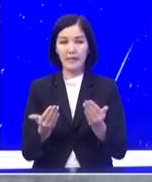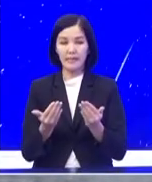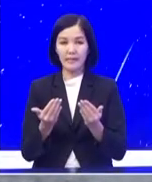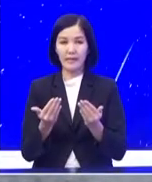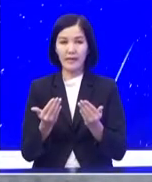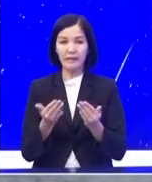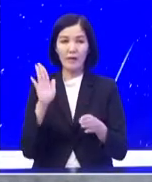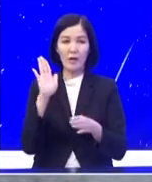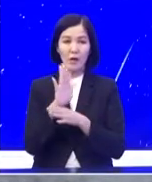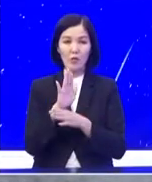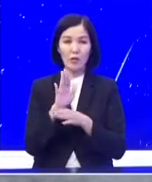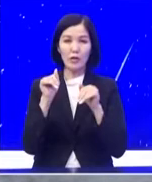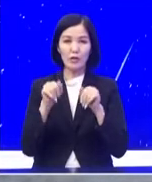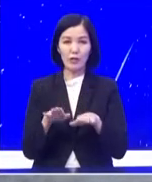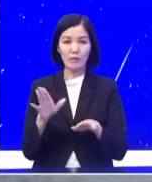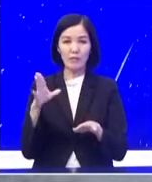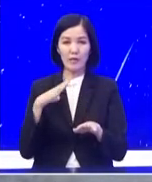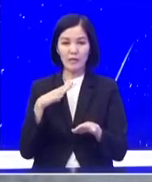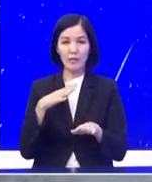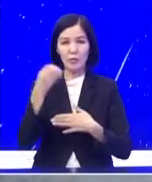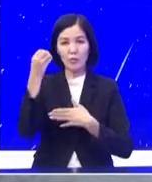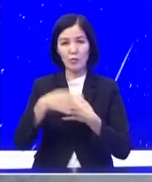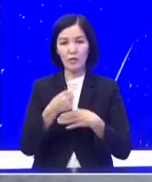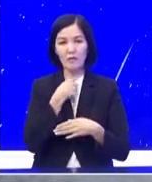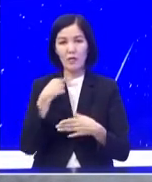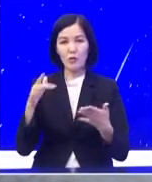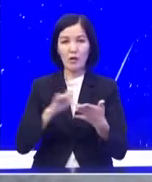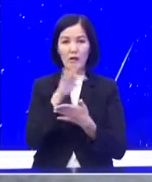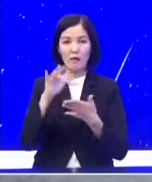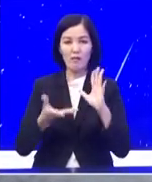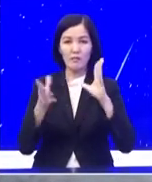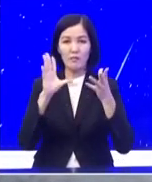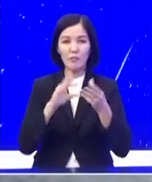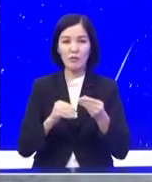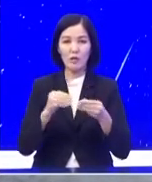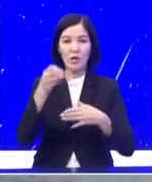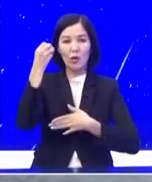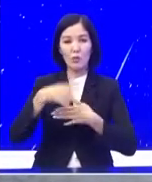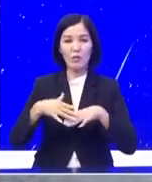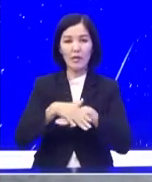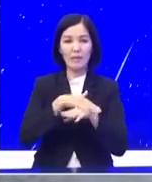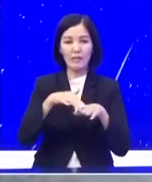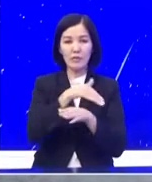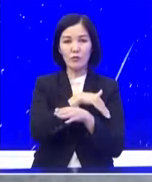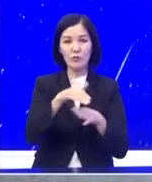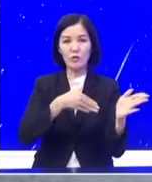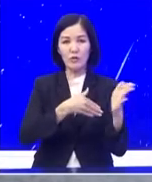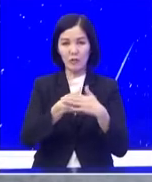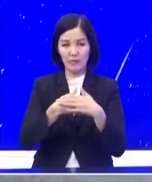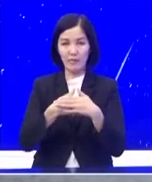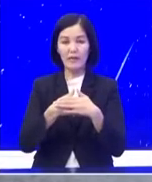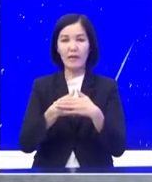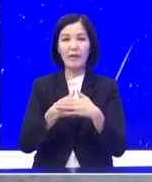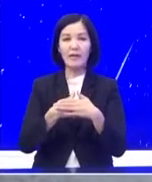байланысты қаулылар шықты. Орталық біздің Талдықорған қаласына келетін болсақ, орталық базардың көшелері жабылып жатыр.